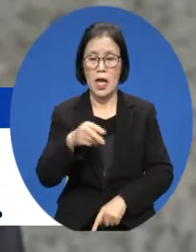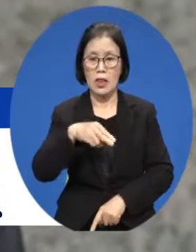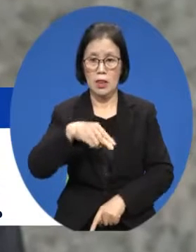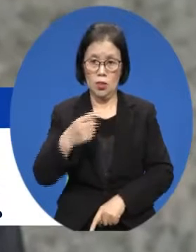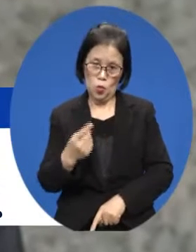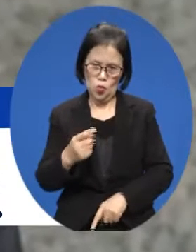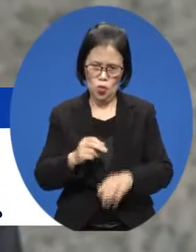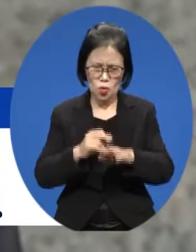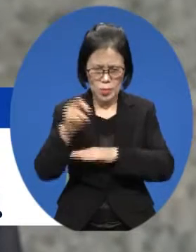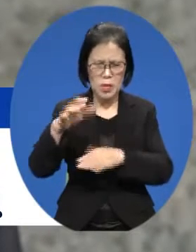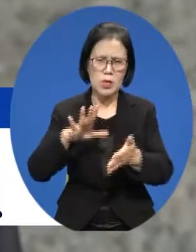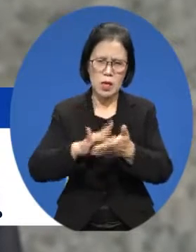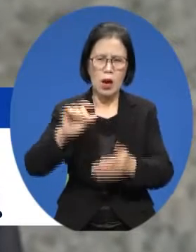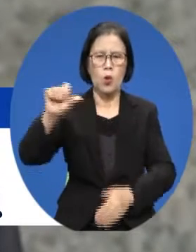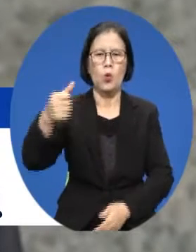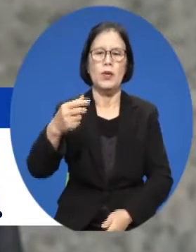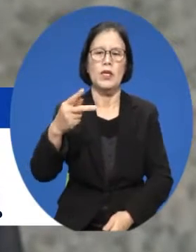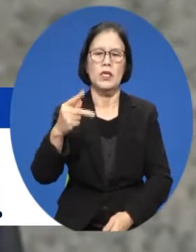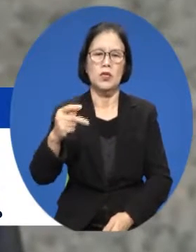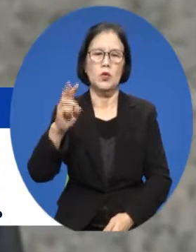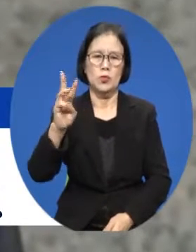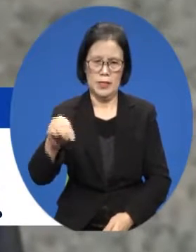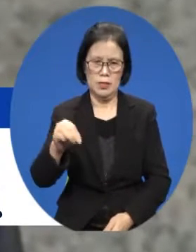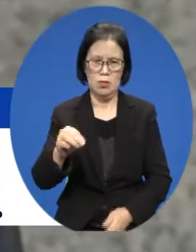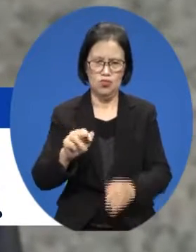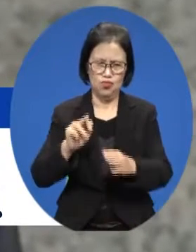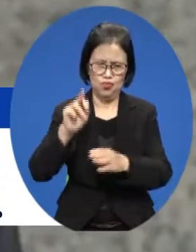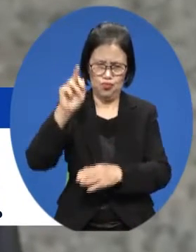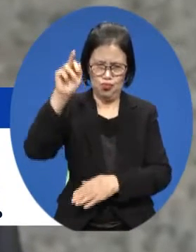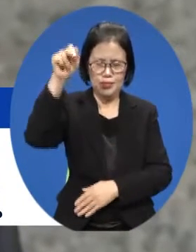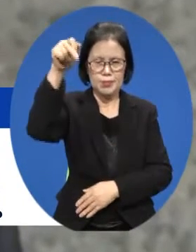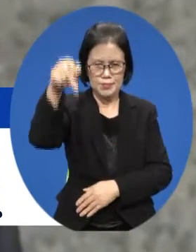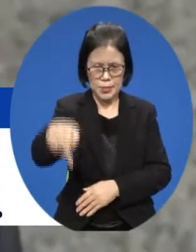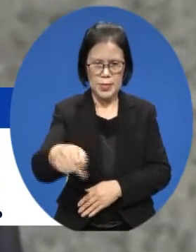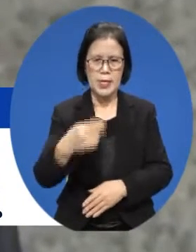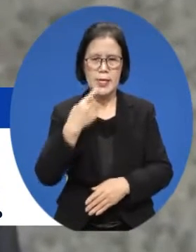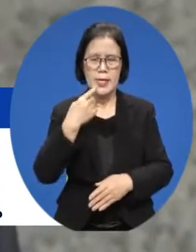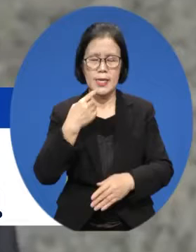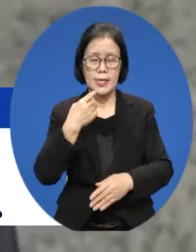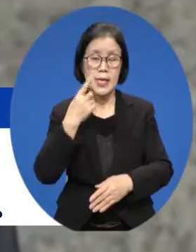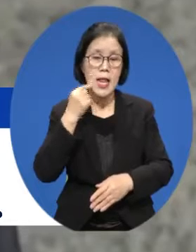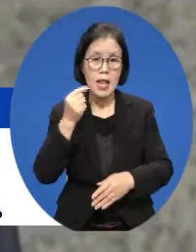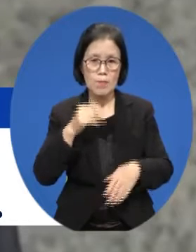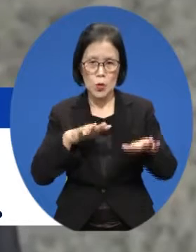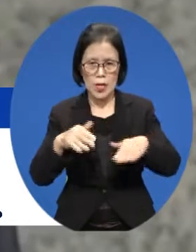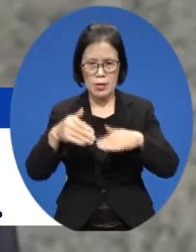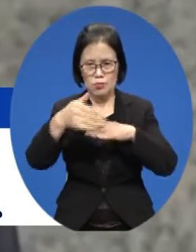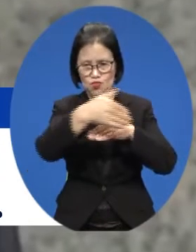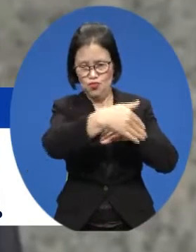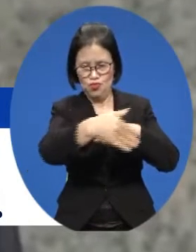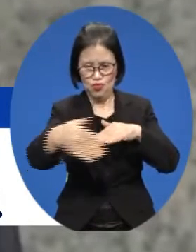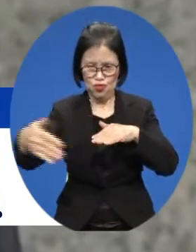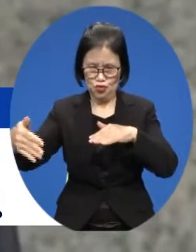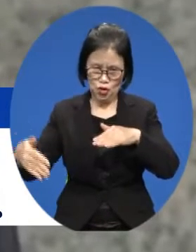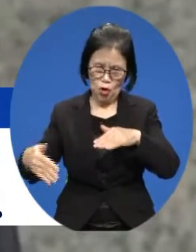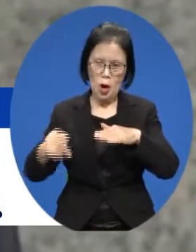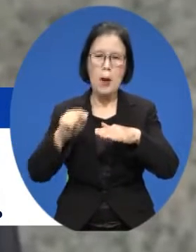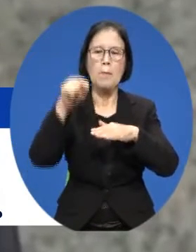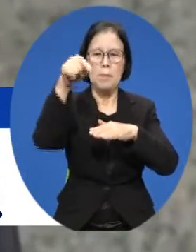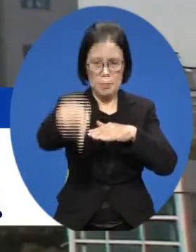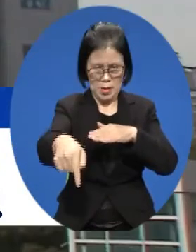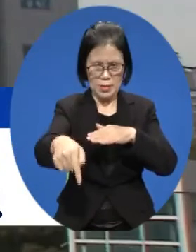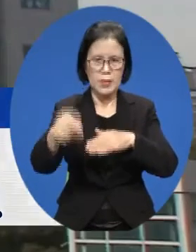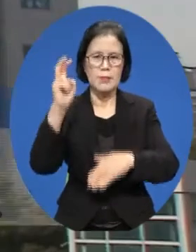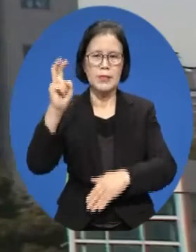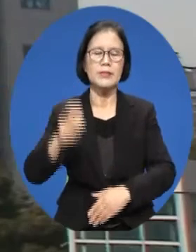듯 쓰레 봐 예 그 거야 뒤 러쉬 5씩 약할 시 다나와 와그너 아이타 새끼 회사에서 있진 없어 또 실태 쌓여